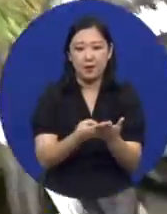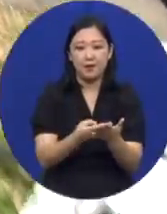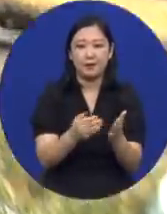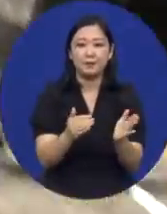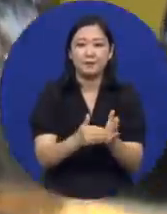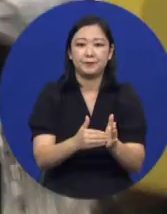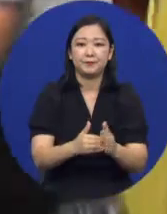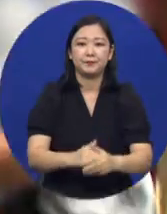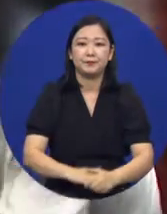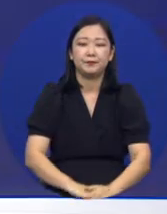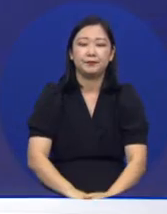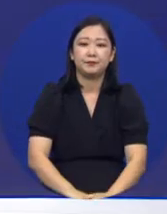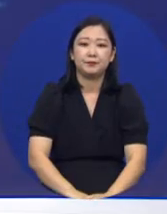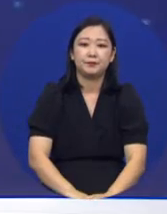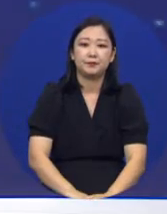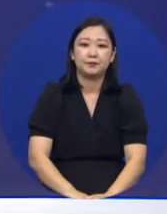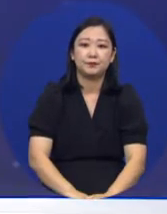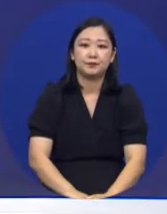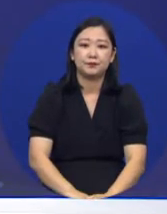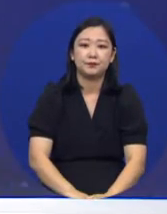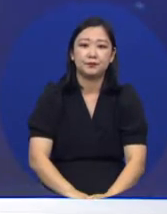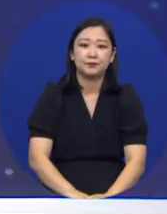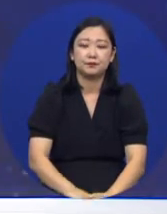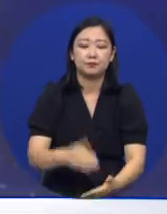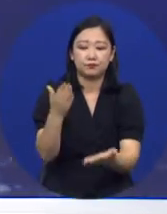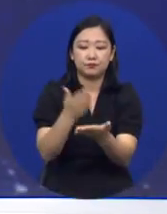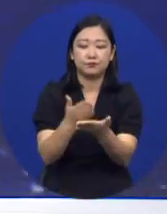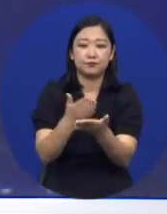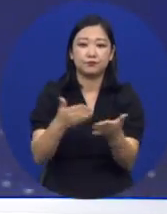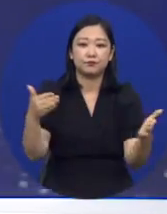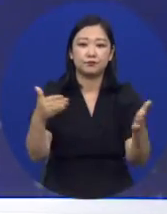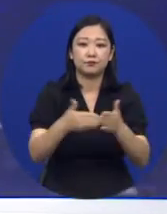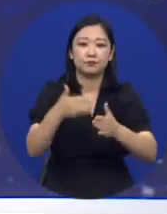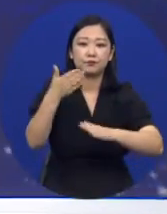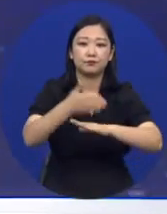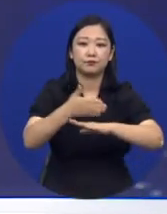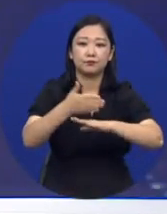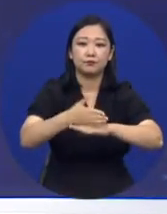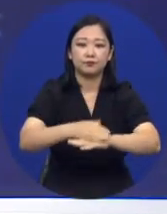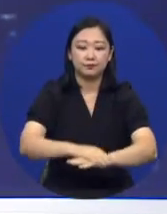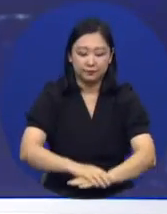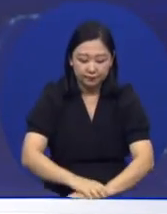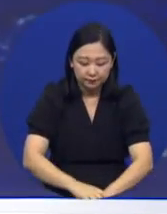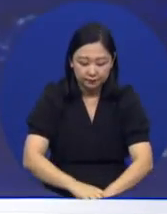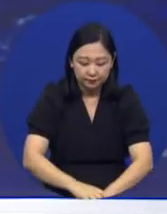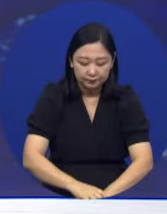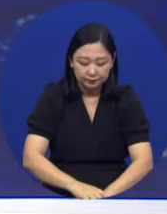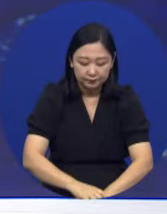입었습니다. 뉴스데스크 제주였습니다. 여러분 고맙습니다.